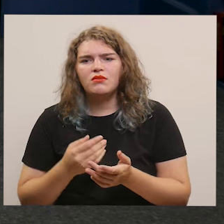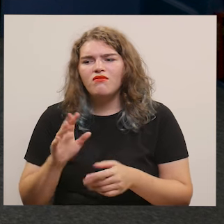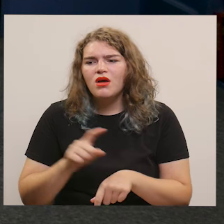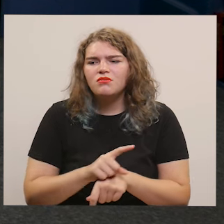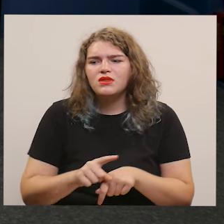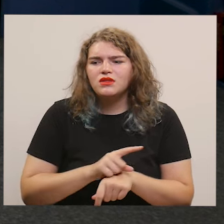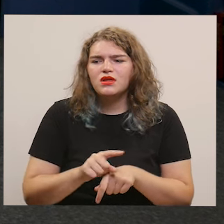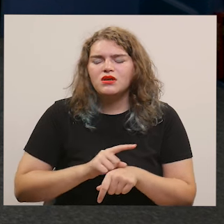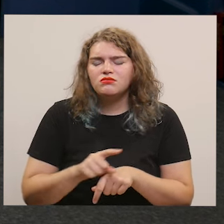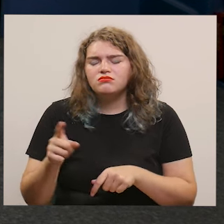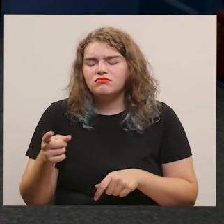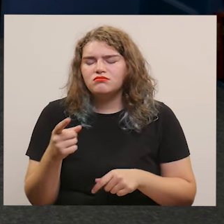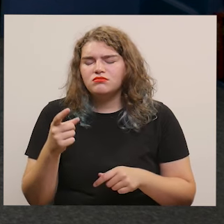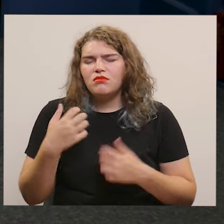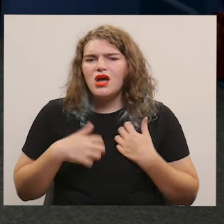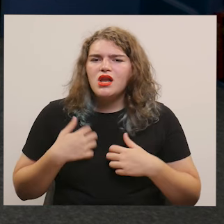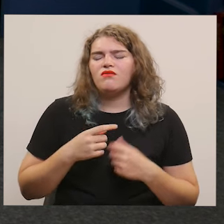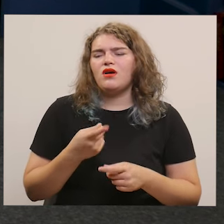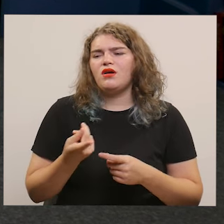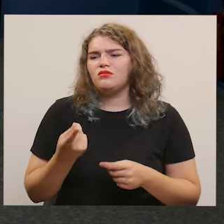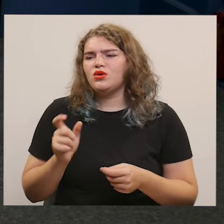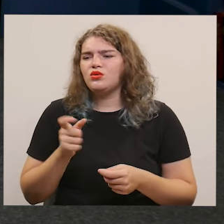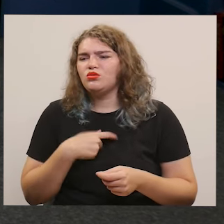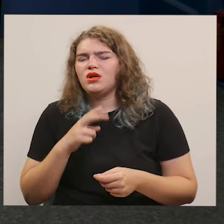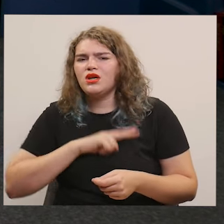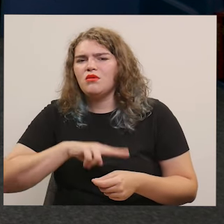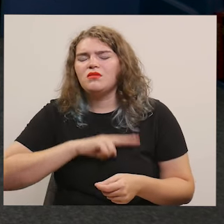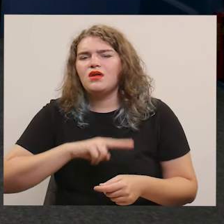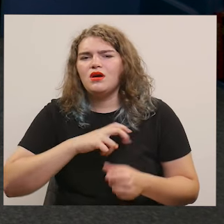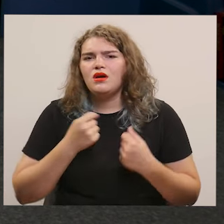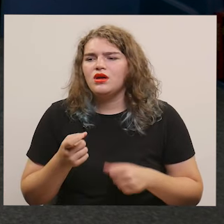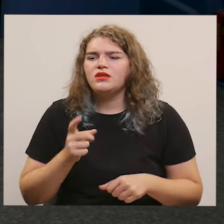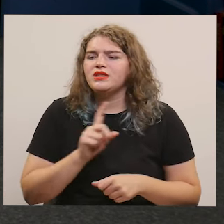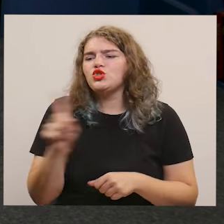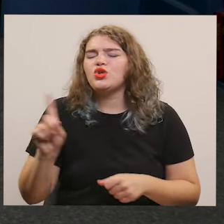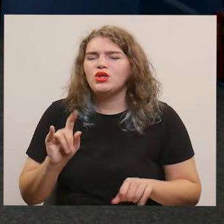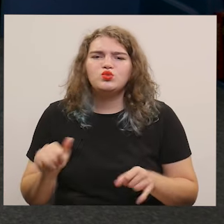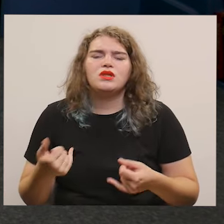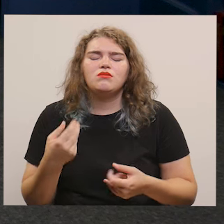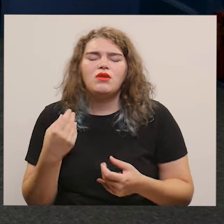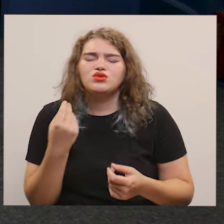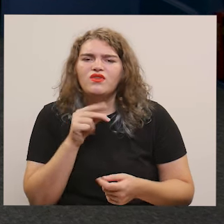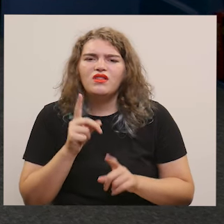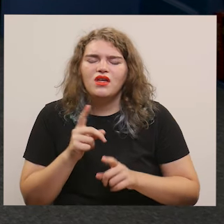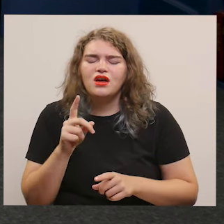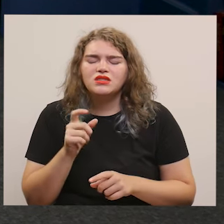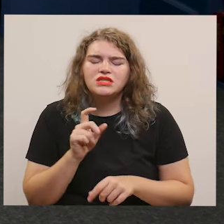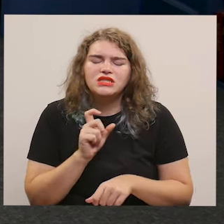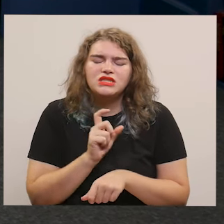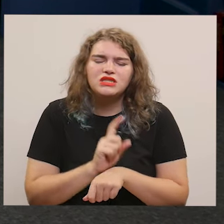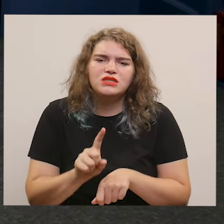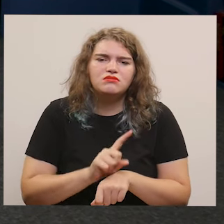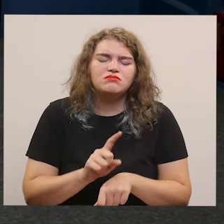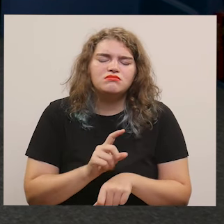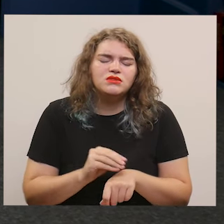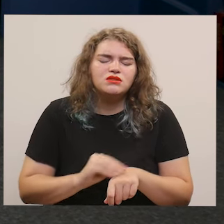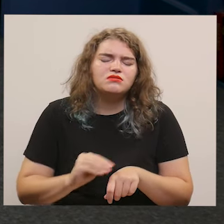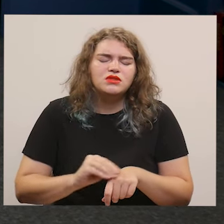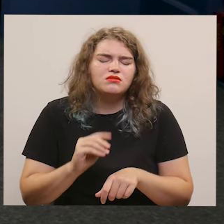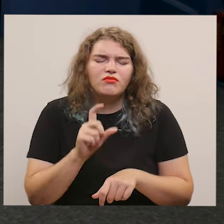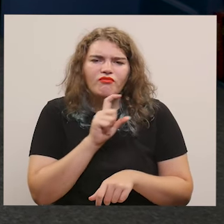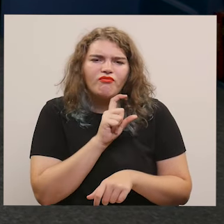enervam, îmi pierdeam cumpătul, nu mergeam niciodată, mulțumesc lui Dumnezeu, în extreme, dar mă simțeam vinovată ca și copil de Dumnezeu. Doream